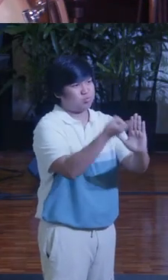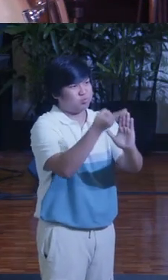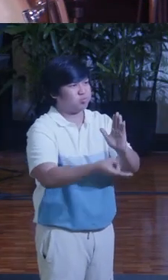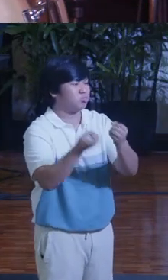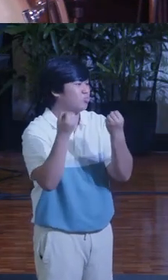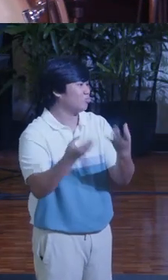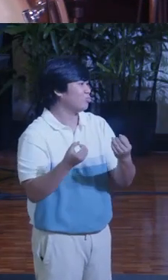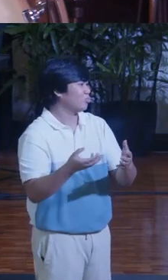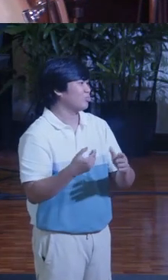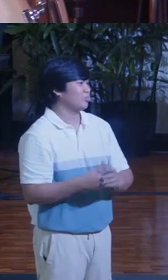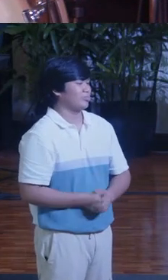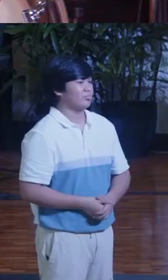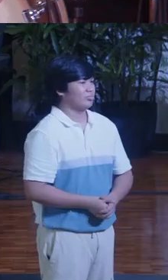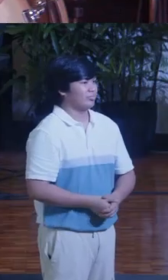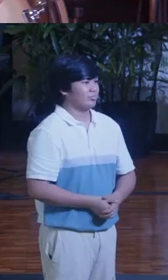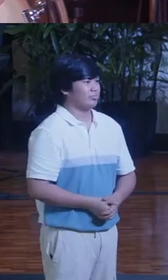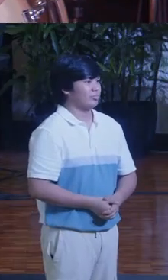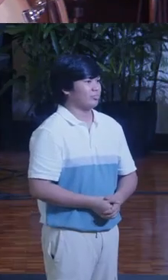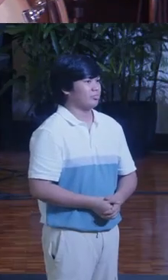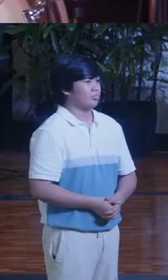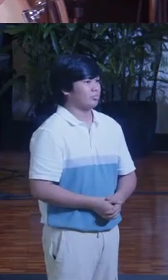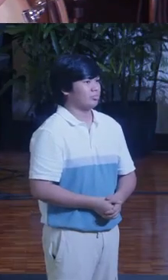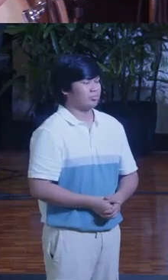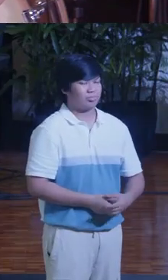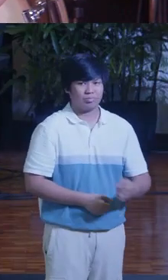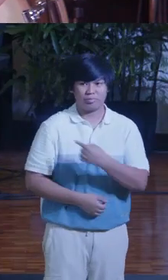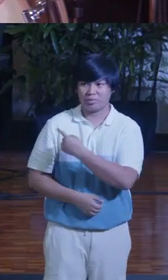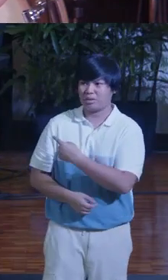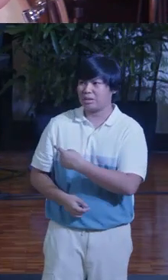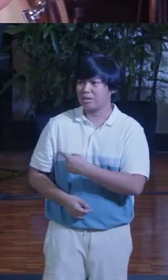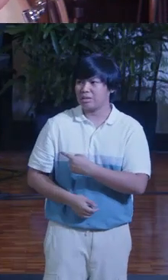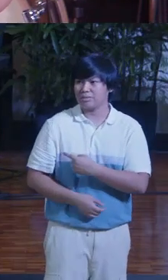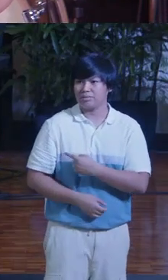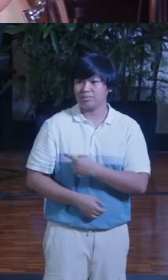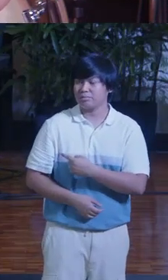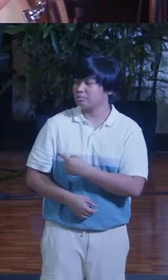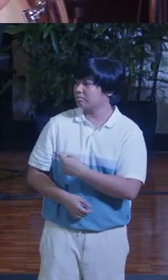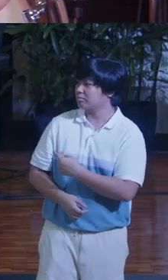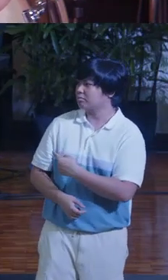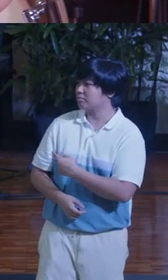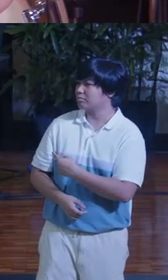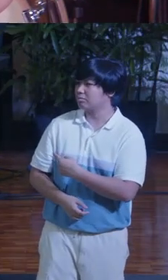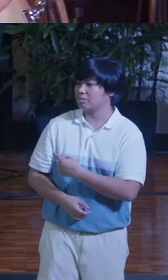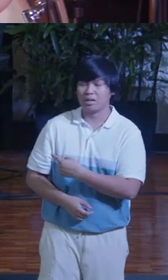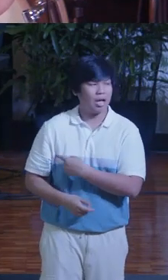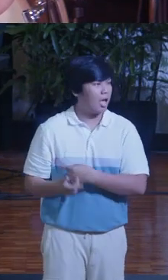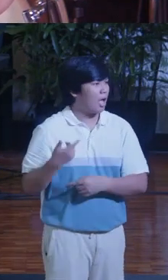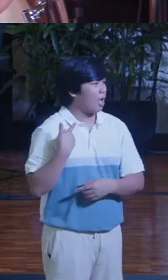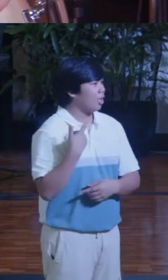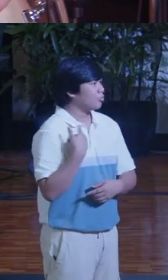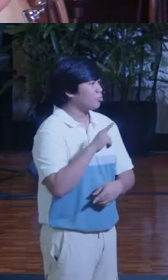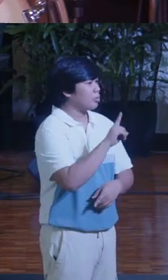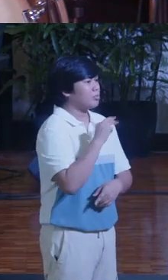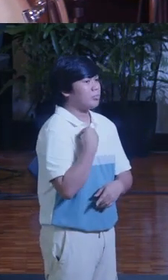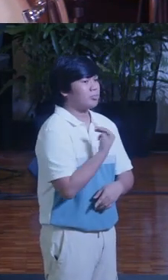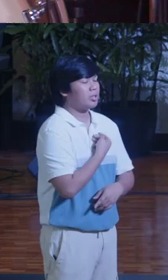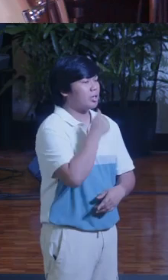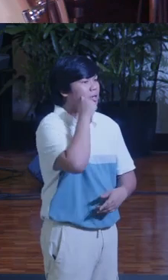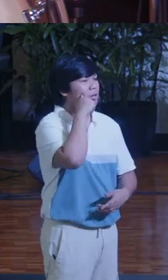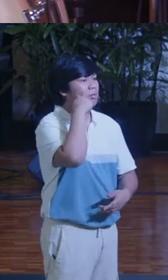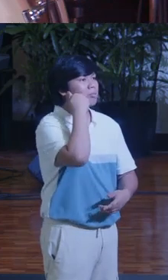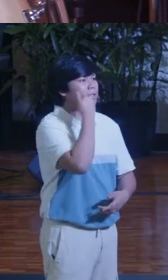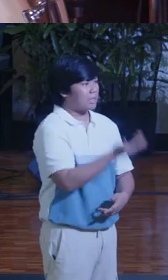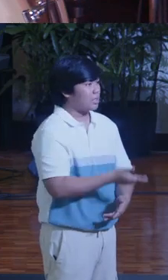Alam niyo naman po namatay yung asawa ni Jello Tuangki, si Nikki. At age